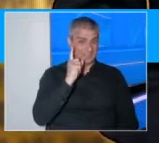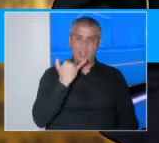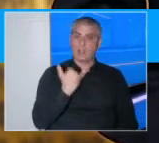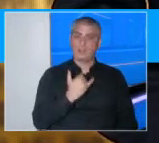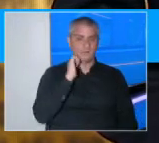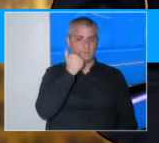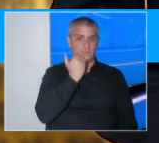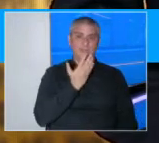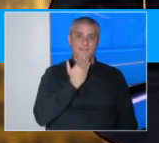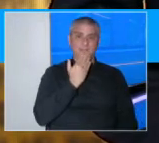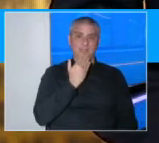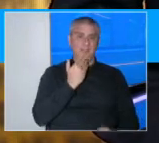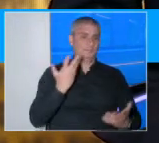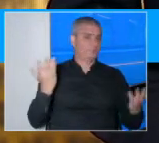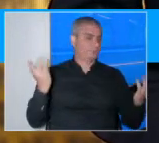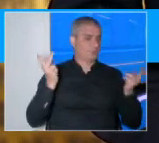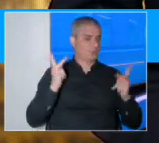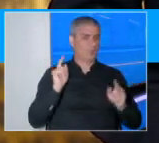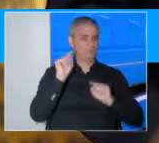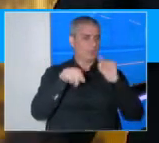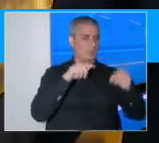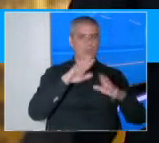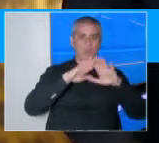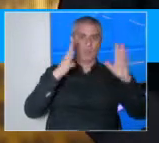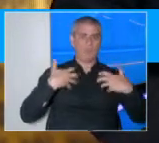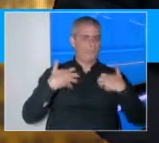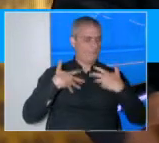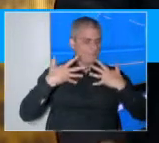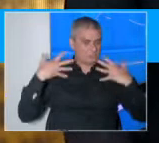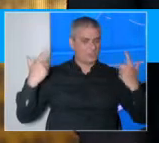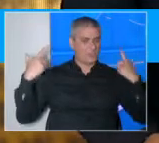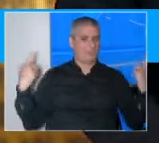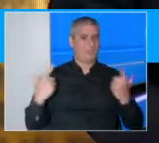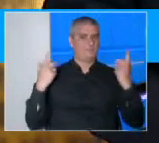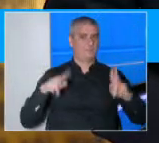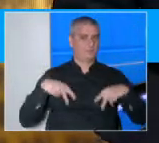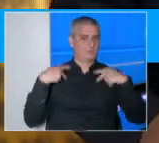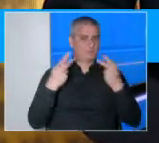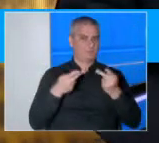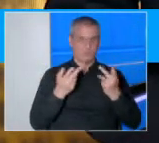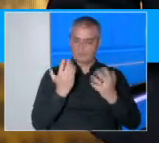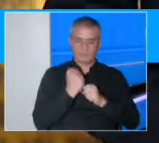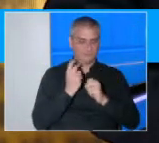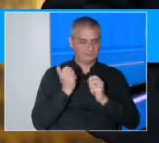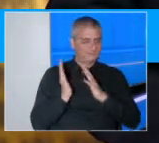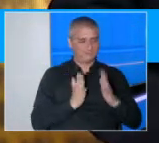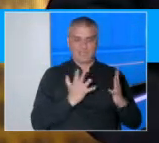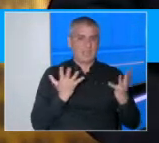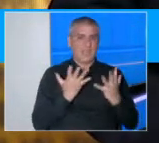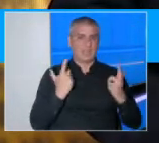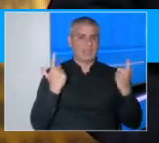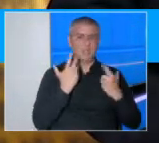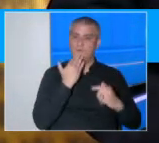היום ומחר הישראלים, אתה יודע, יכולים להגיע לבימות הגדולות, והחגיגות יחזרו. תעשה לנו סדר איך